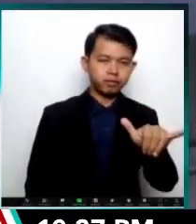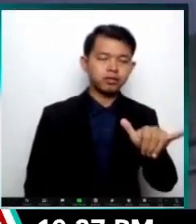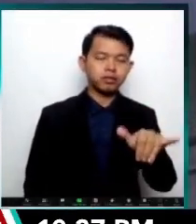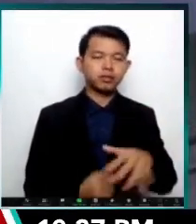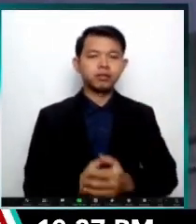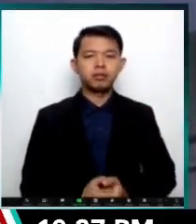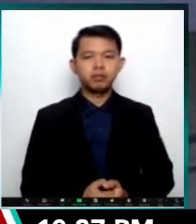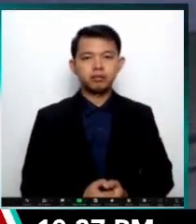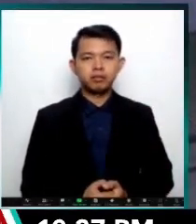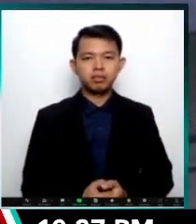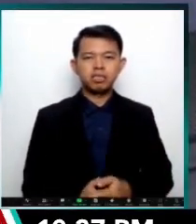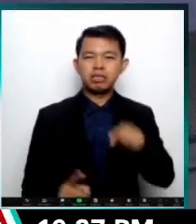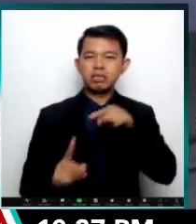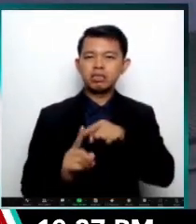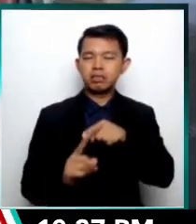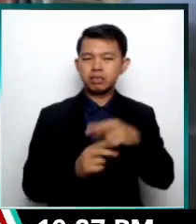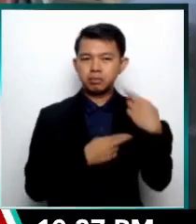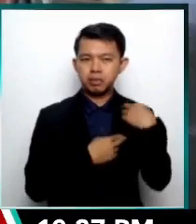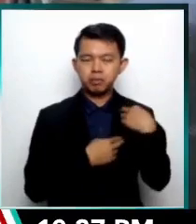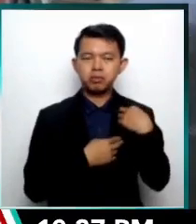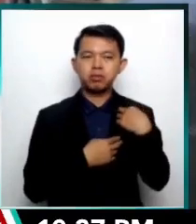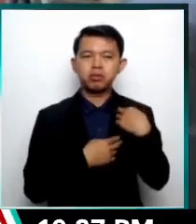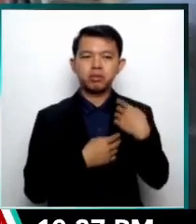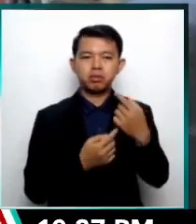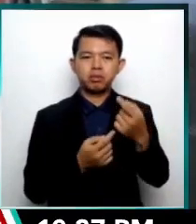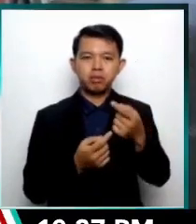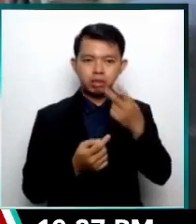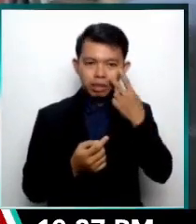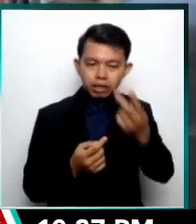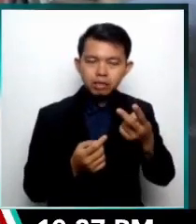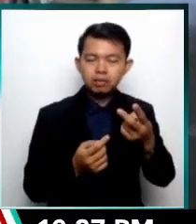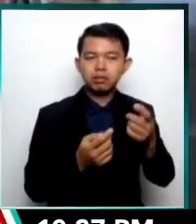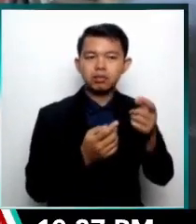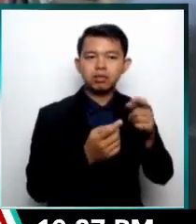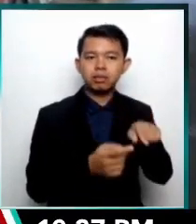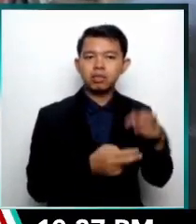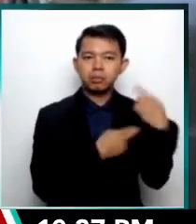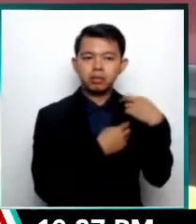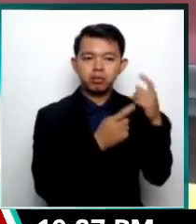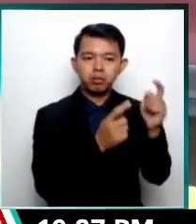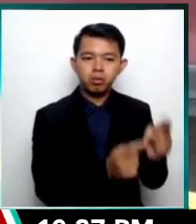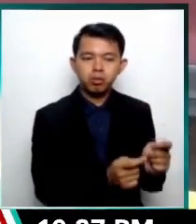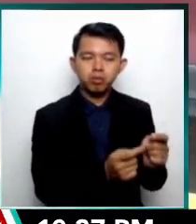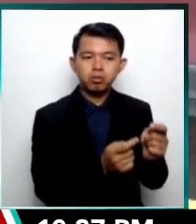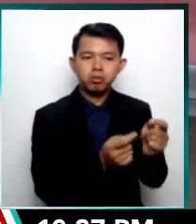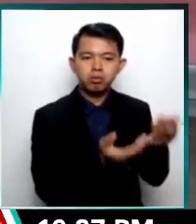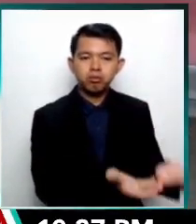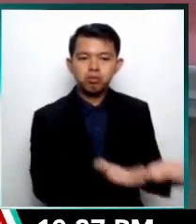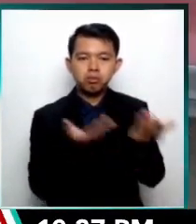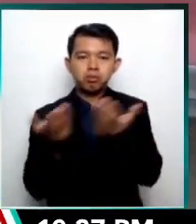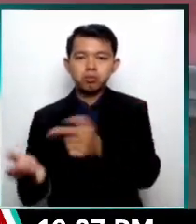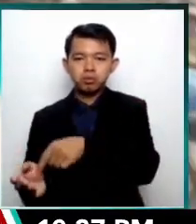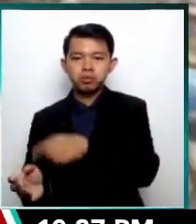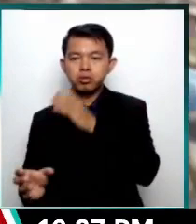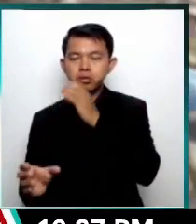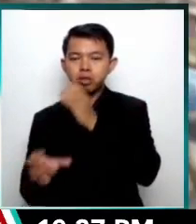sa paglilipat ng duguang katawan ni Camilon mula sa sasakyan papunta sa pulang SUV.